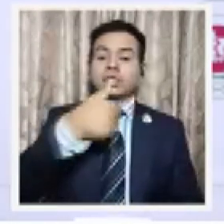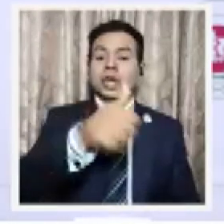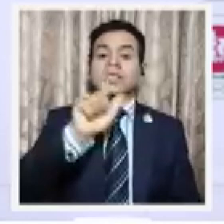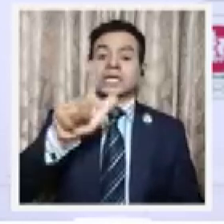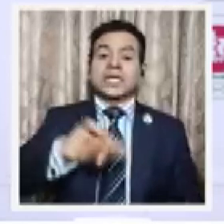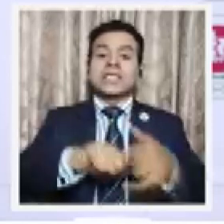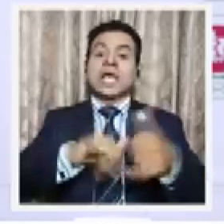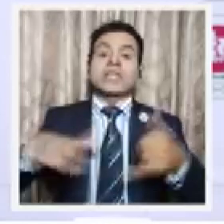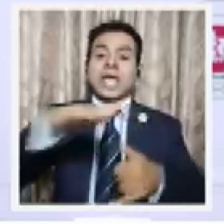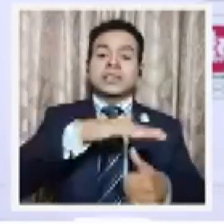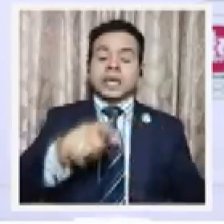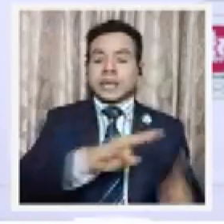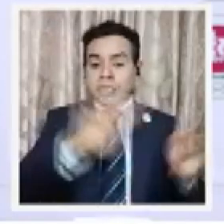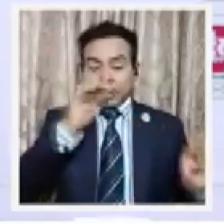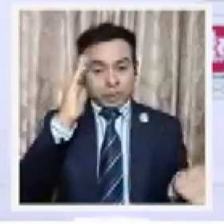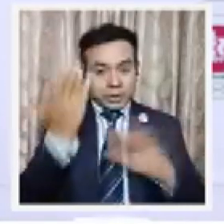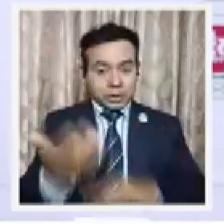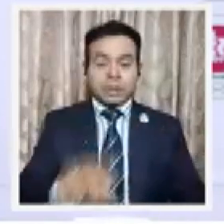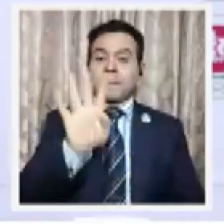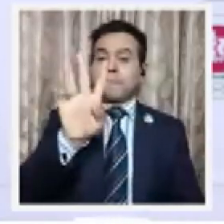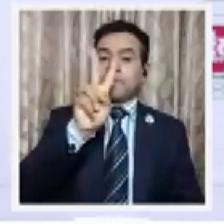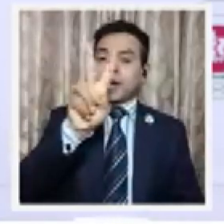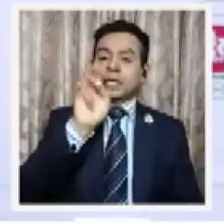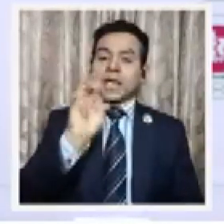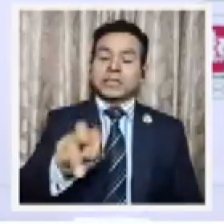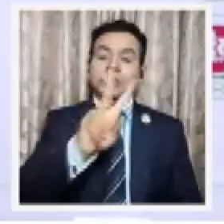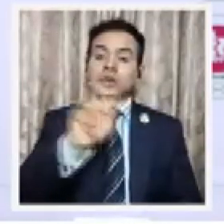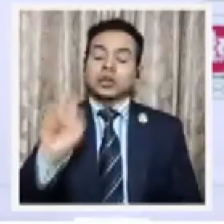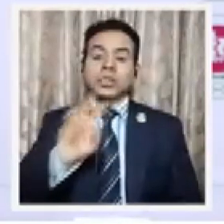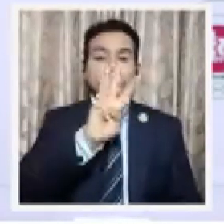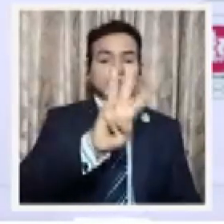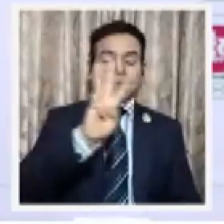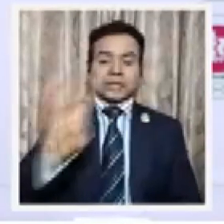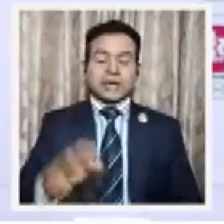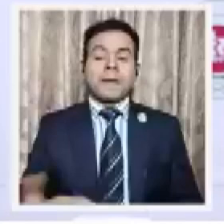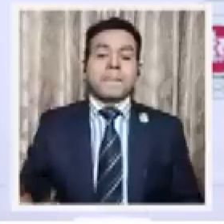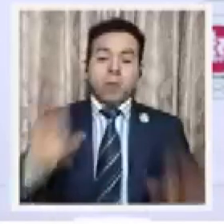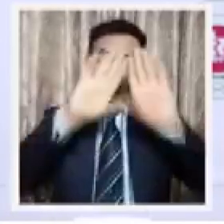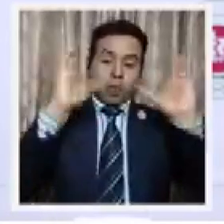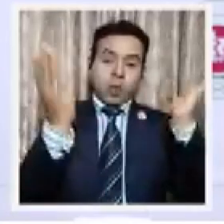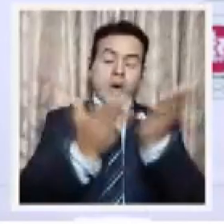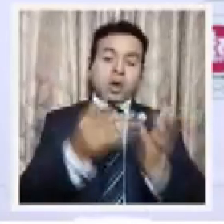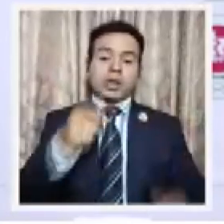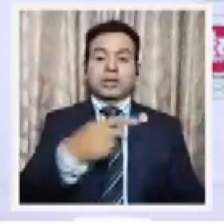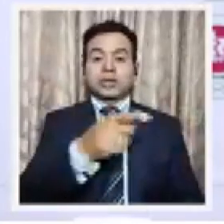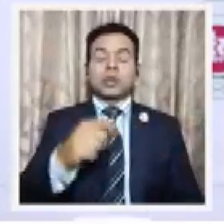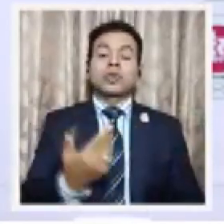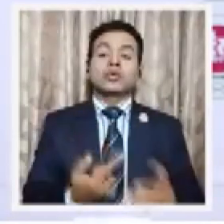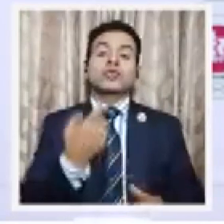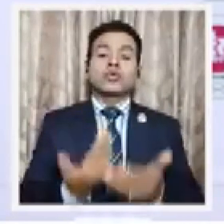18,92,056 জন। দক্ষিণ পূর্ব এশিয়া 24 ঘন্টায় মৃত্যুবরণ করেছেন 867 জন, এ পর্যন্ত দক্ষিণ পূর্ব এশিয়ায় মৃত্যুবরণ